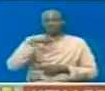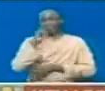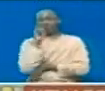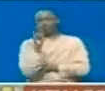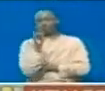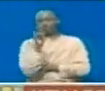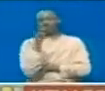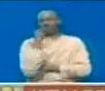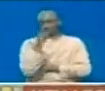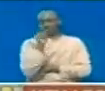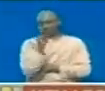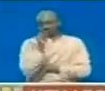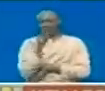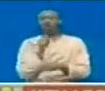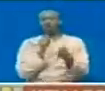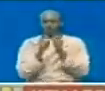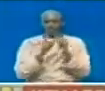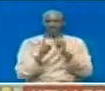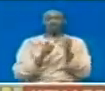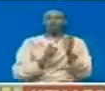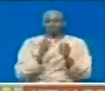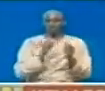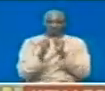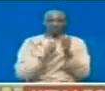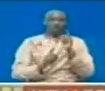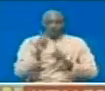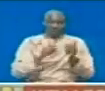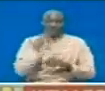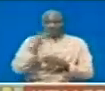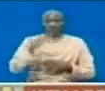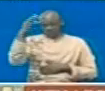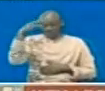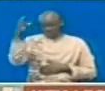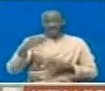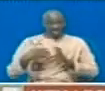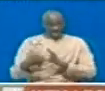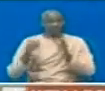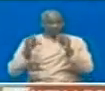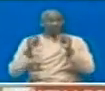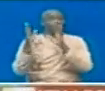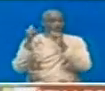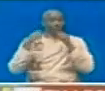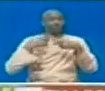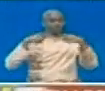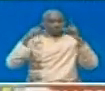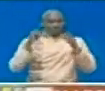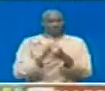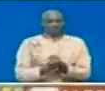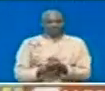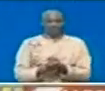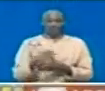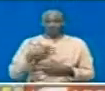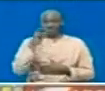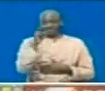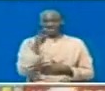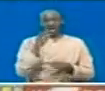hizo alidokeza kuwa ushindani umekuwa hali ya juu huko siku za usoni za Raga kwa Kenya zikiashiria matumaini ya kufaulu. You know, we've seen so